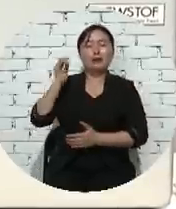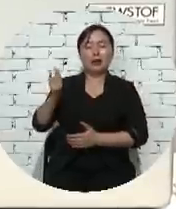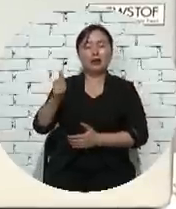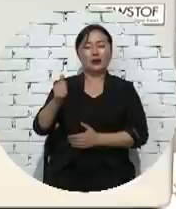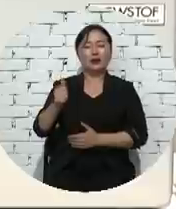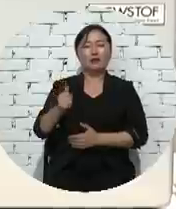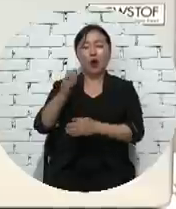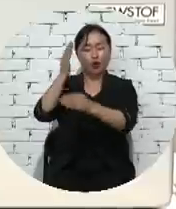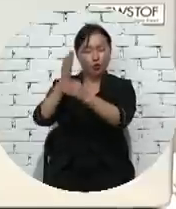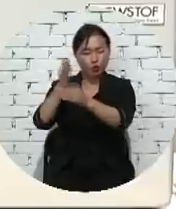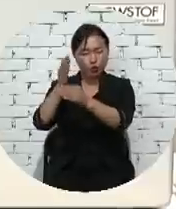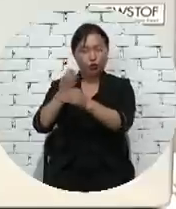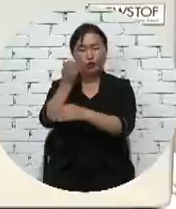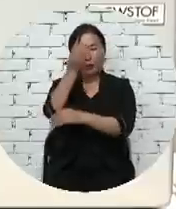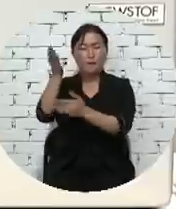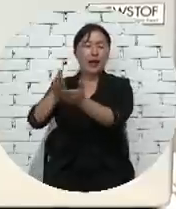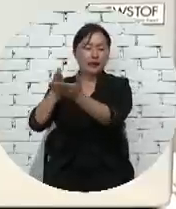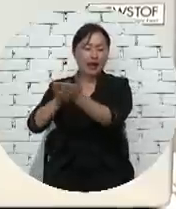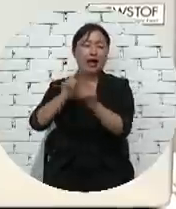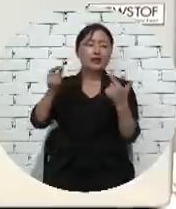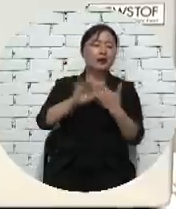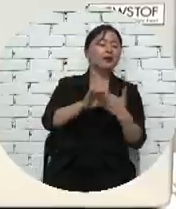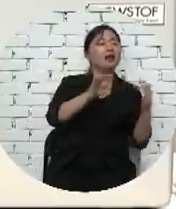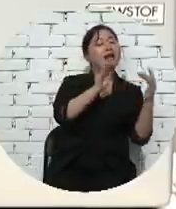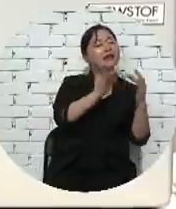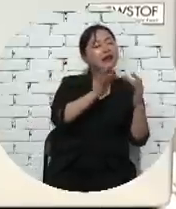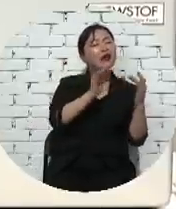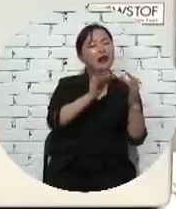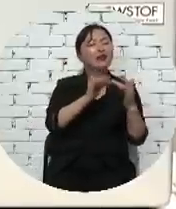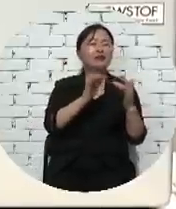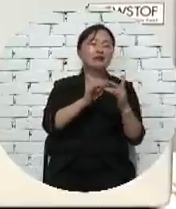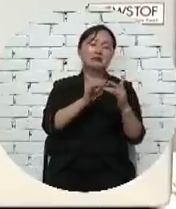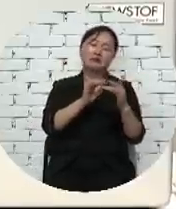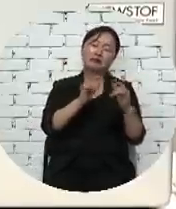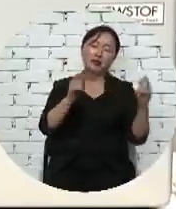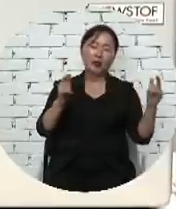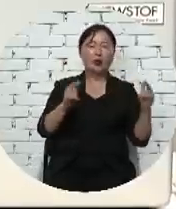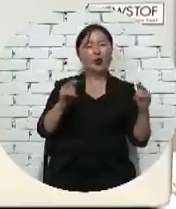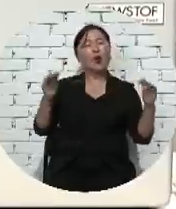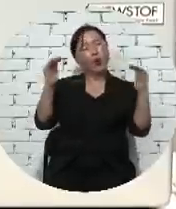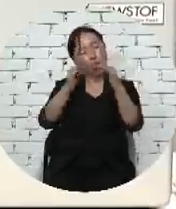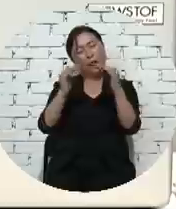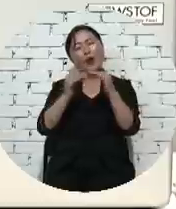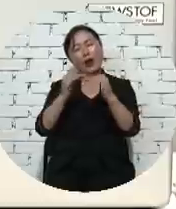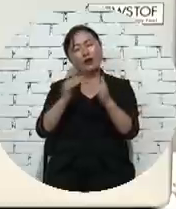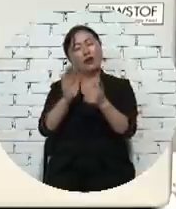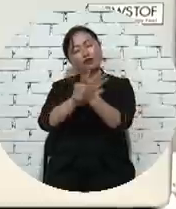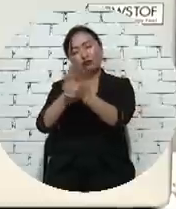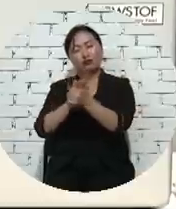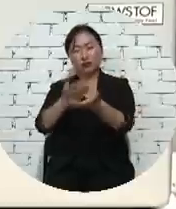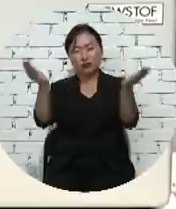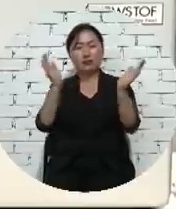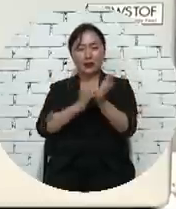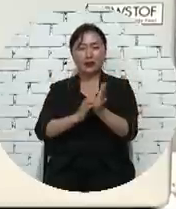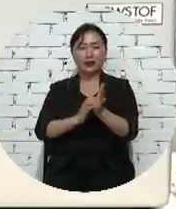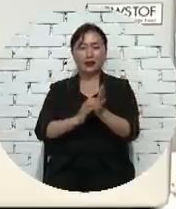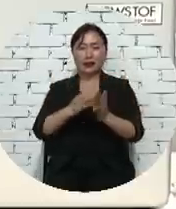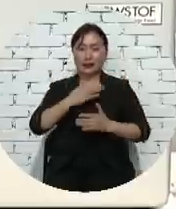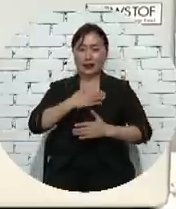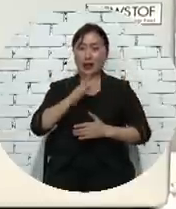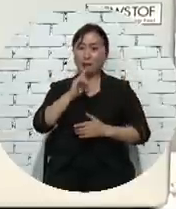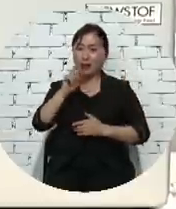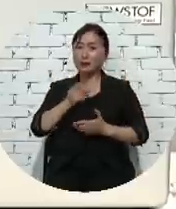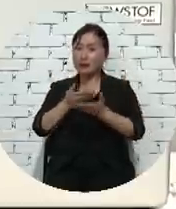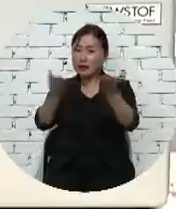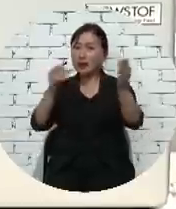메이저나 인터넷 매체나 다 공평하게 달았고요. 제가 그 말씀드린 거는 제가 며칠 전에